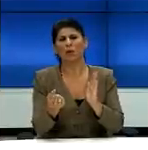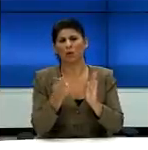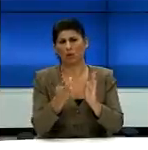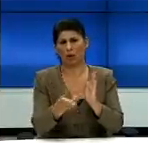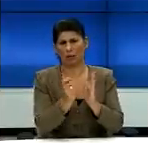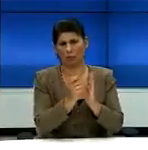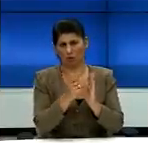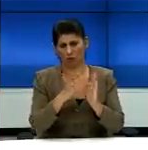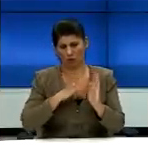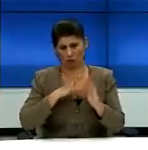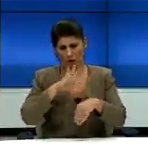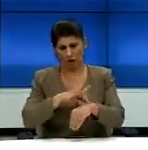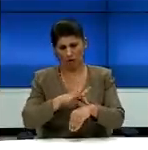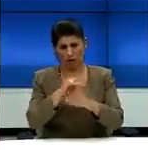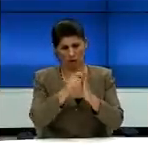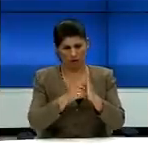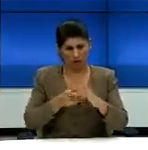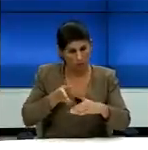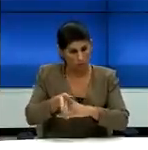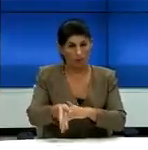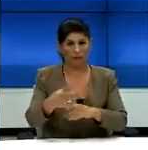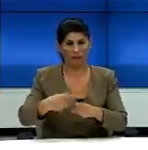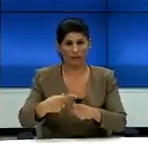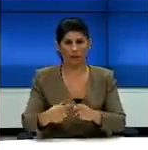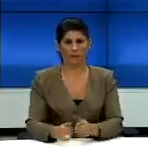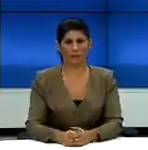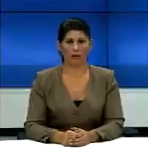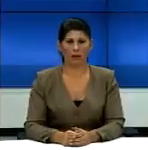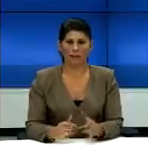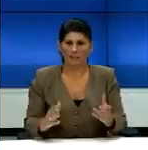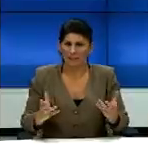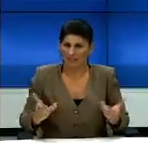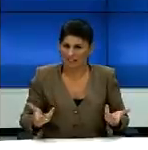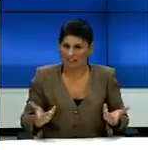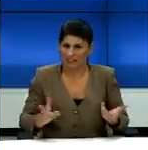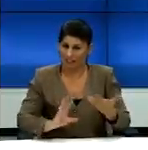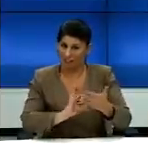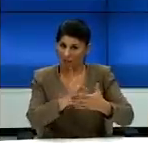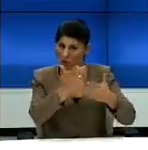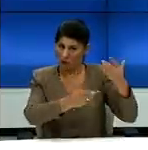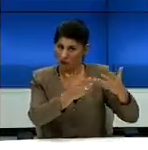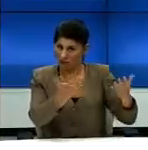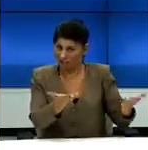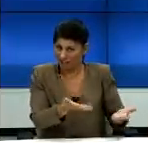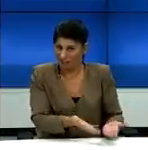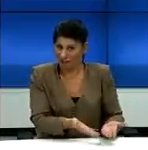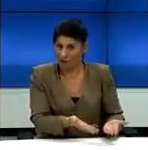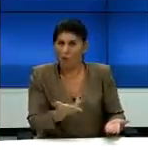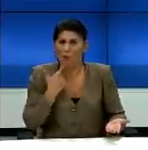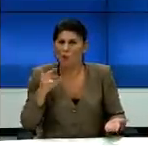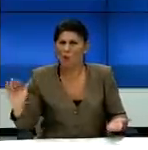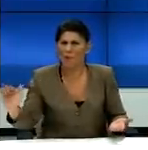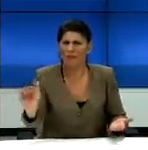κρούσματων που καταγράψαμε στις πύλες εισόδου της χώρας. Μα τι είδους δημιουργική λογιστική είναι αυτή? Πού